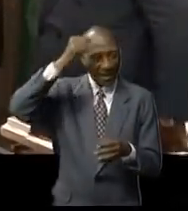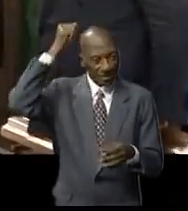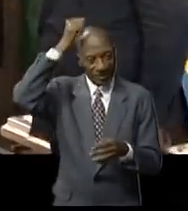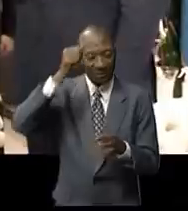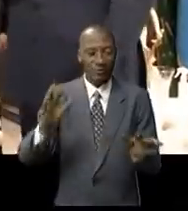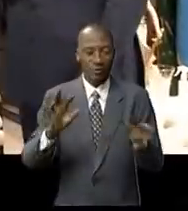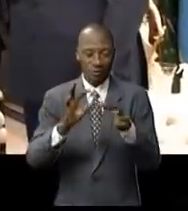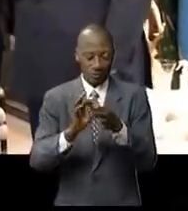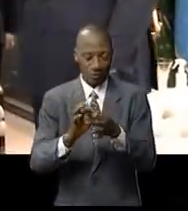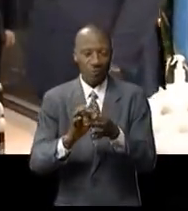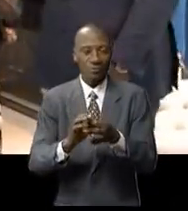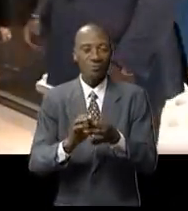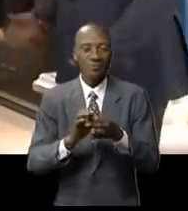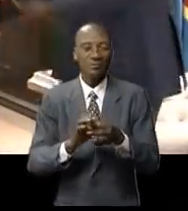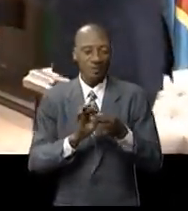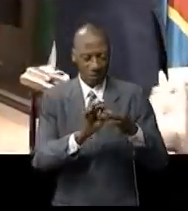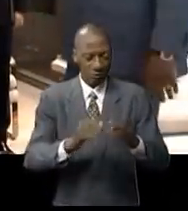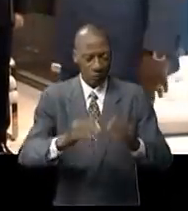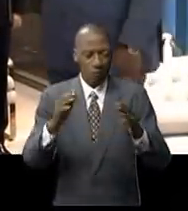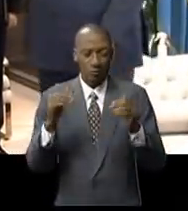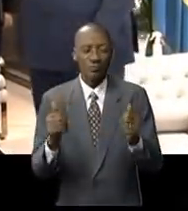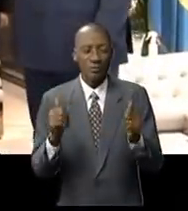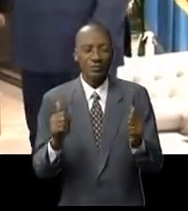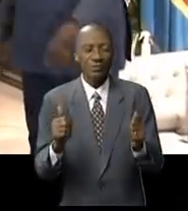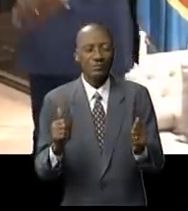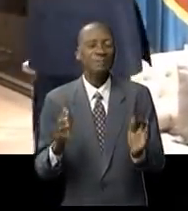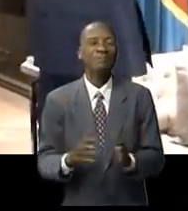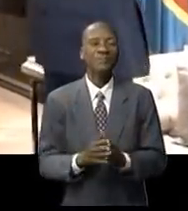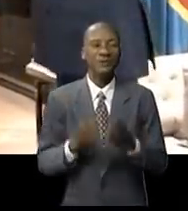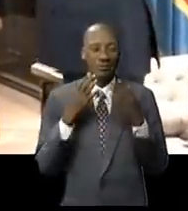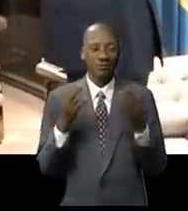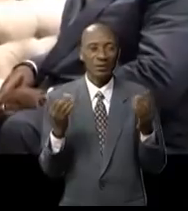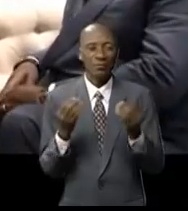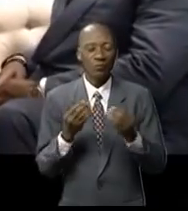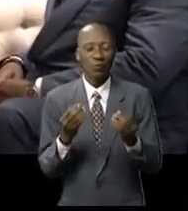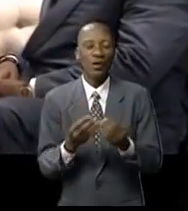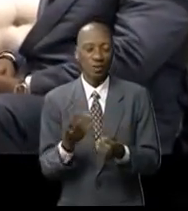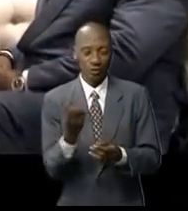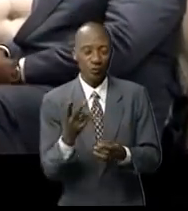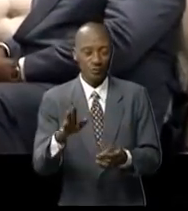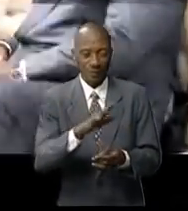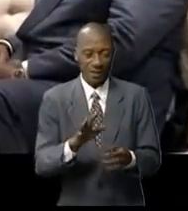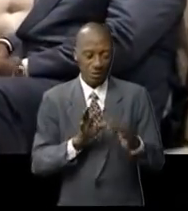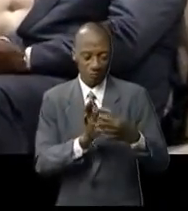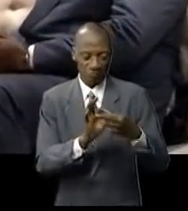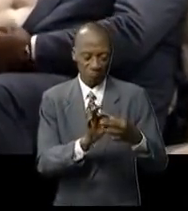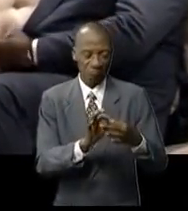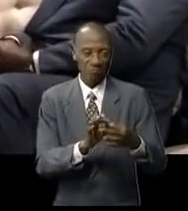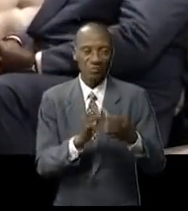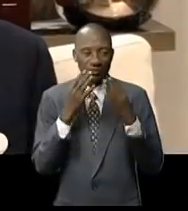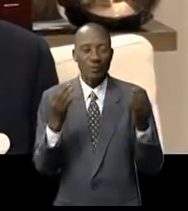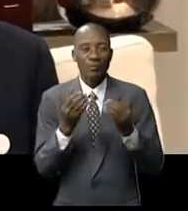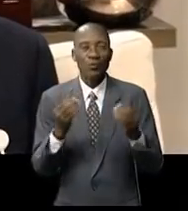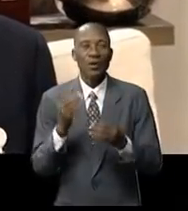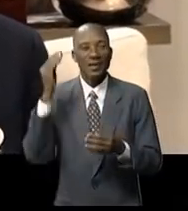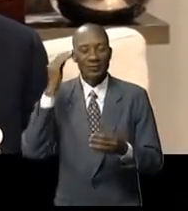bonnes relations depuis des décennies. L'excellence de la coopération diplomatique entre les deux pays justifie la présence de son ministre des